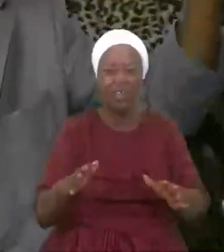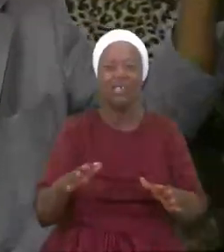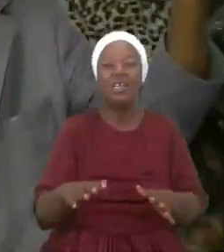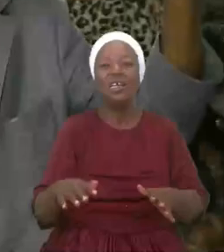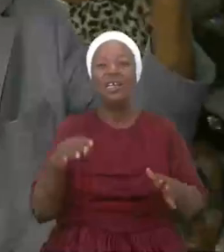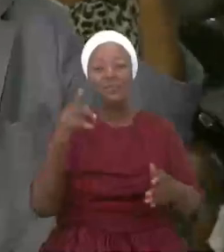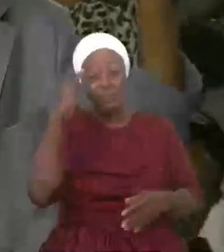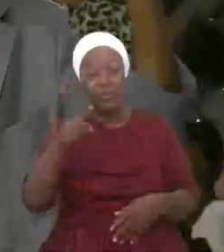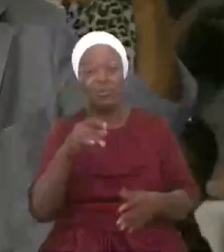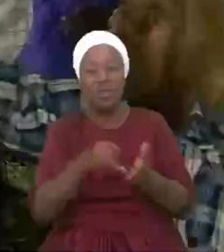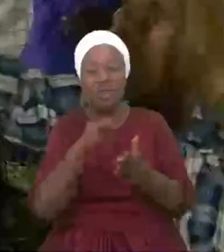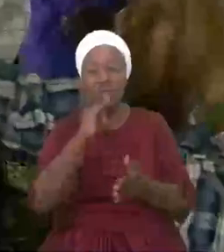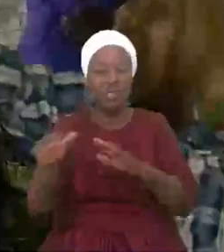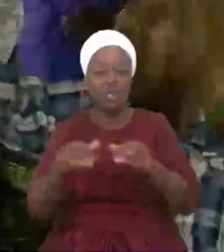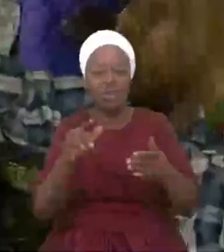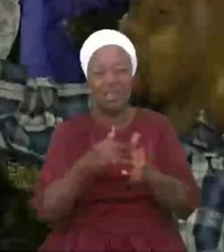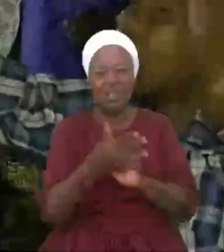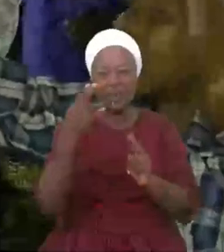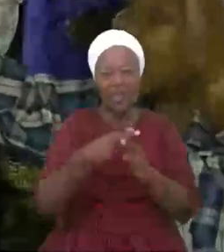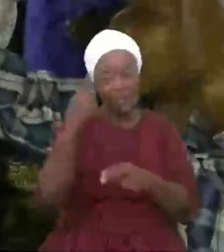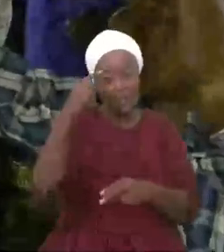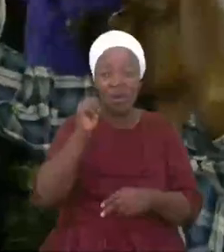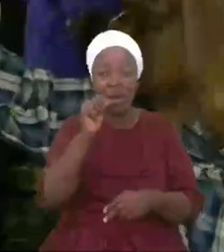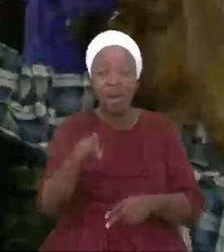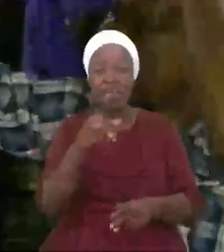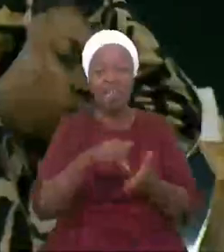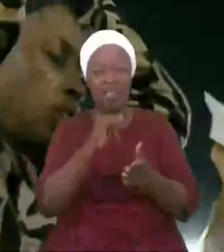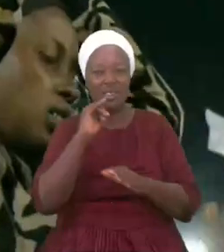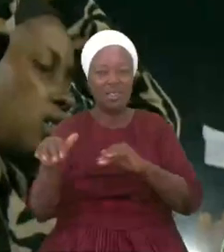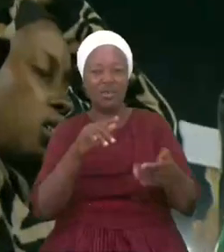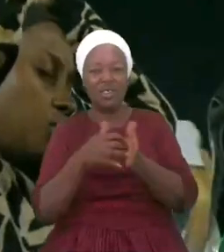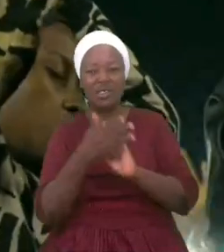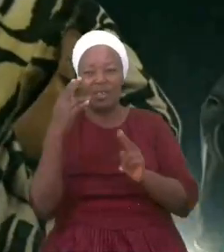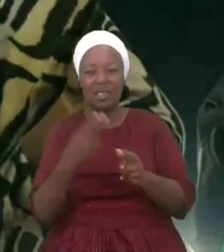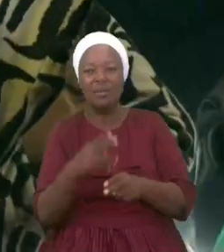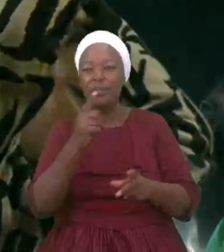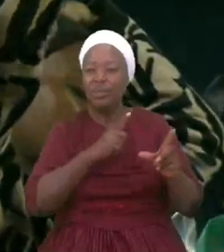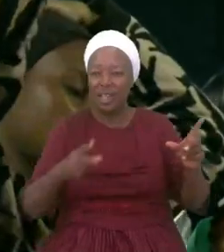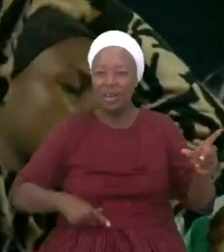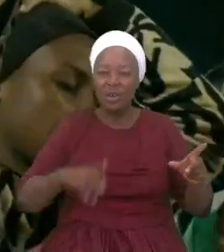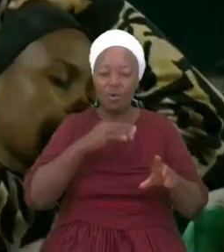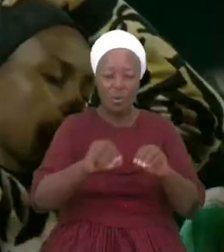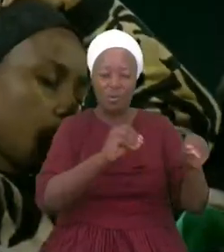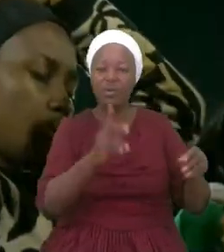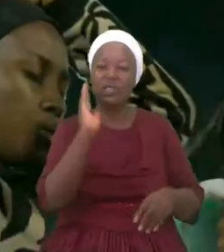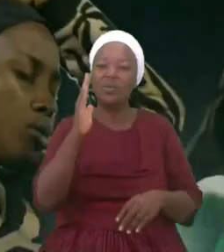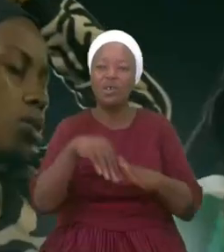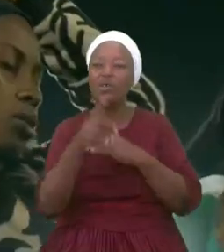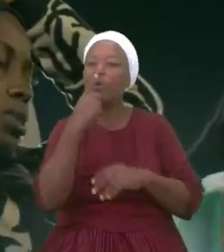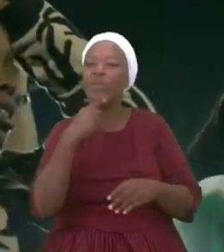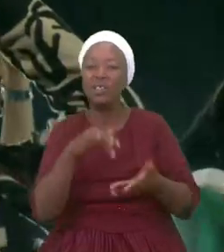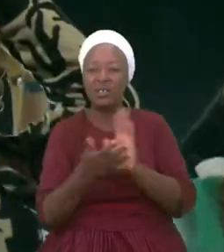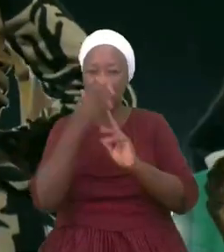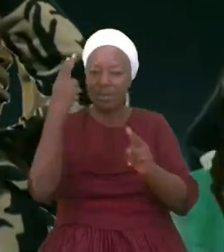le dernier amen ce sera accompli pour vous ce sera compliqué pour pour vous ce sera